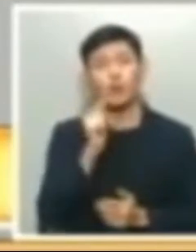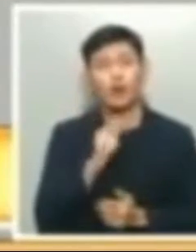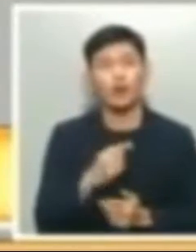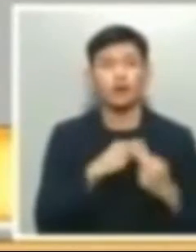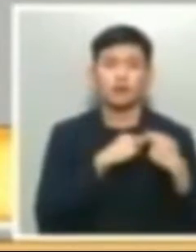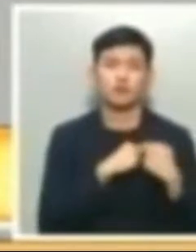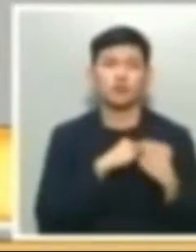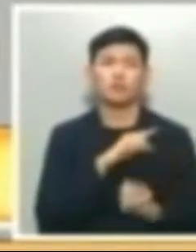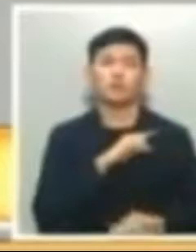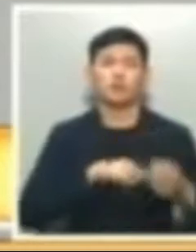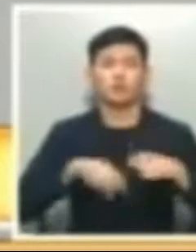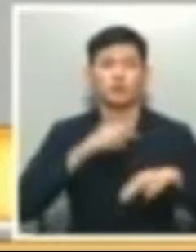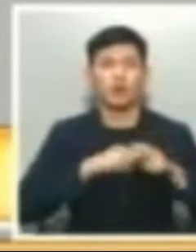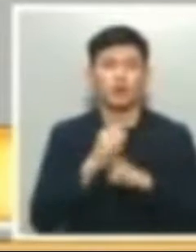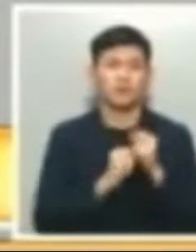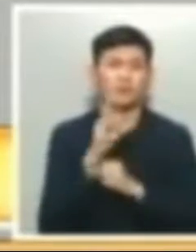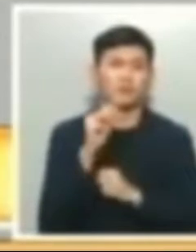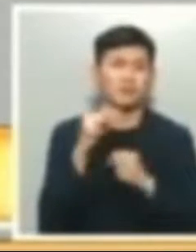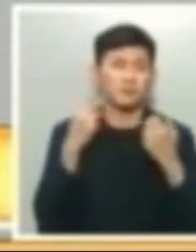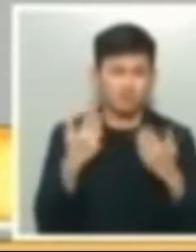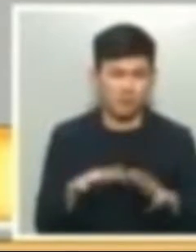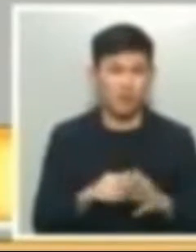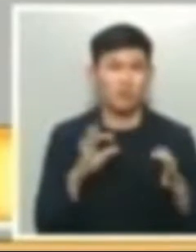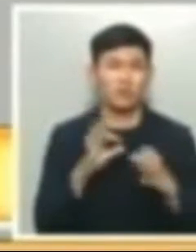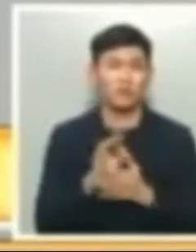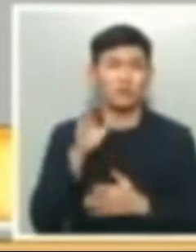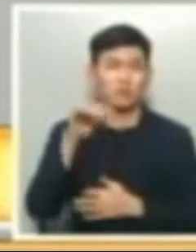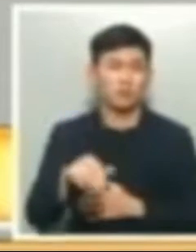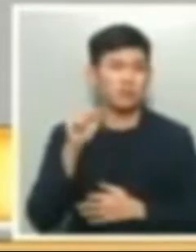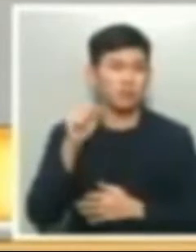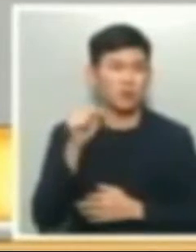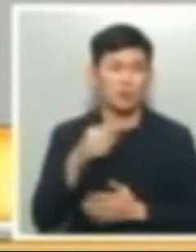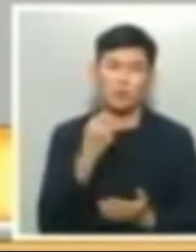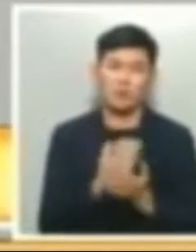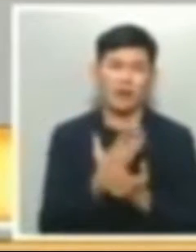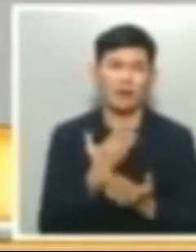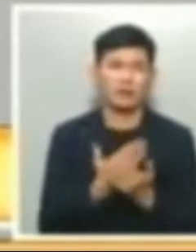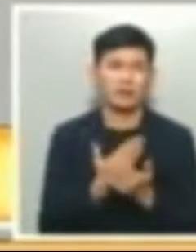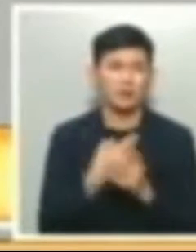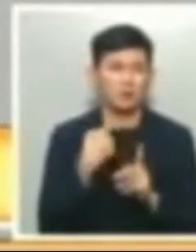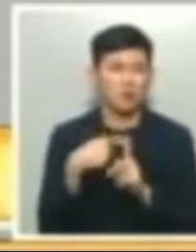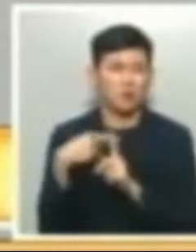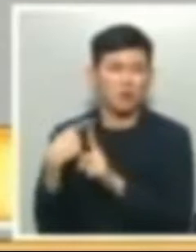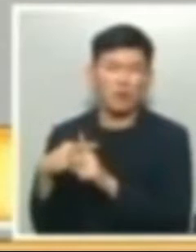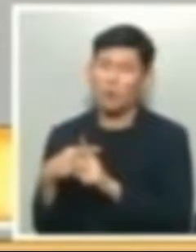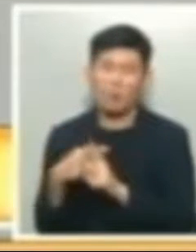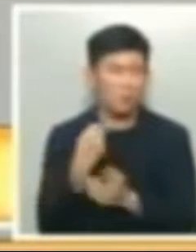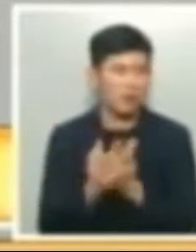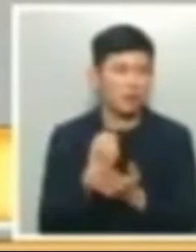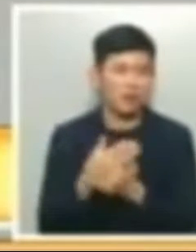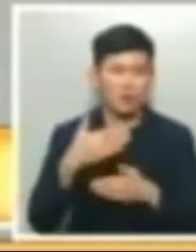มา30ปีแล้วเหมือนกันกับค่าผ่านทางที่แพงและเก็บทับเก็บซ้อนกันเยอะแยะไปหมด